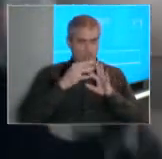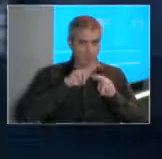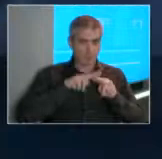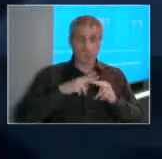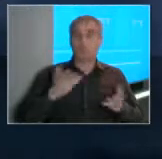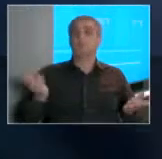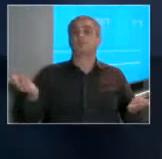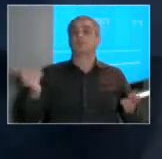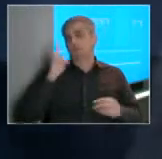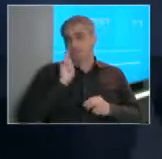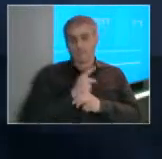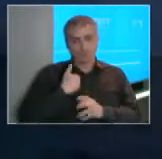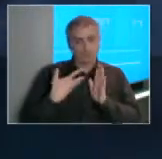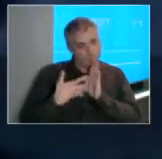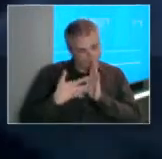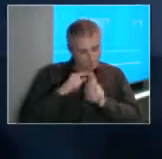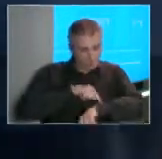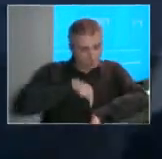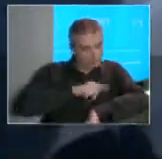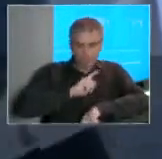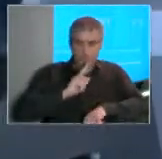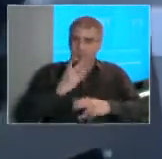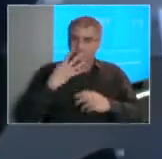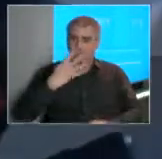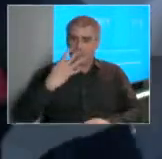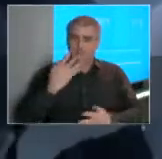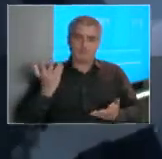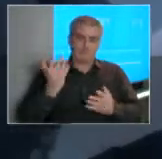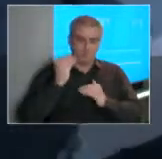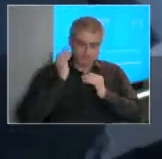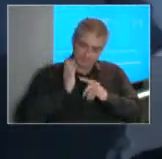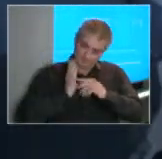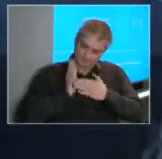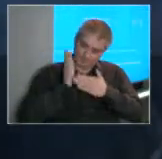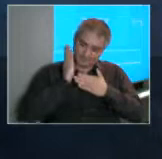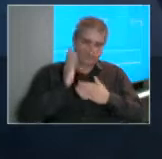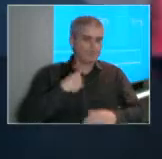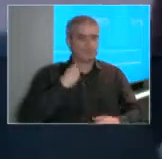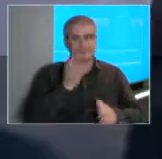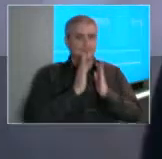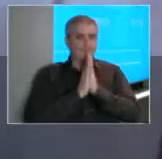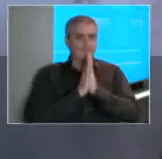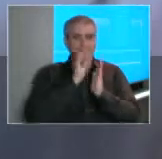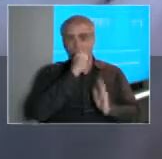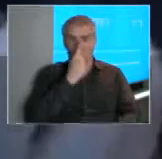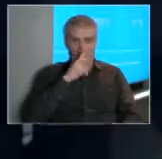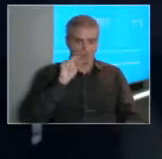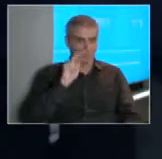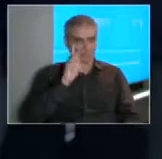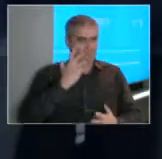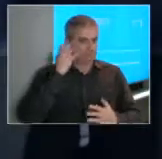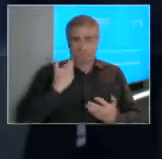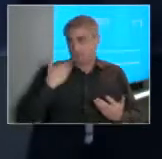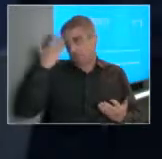זה? התרגילה שלי, מדדו לי אותה בשעות, לא בימים, 4 ימים, מתקלית, רגילה מתקלית. אם אני אתקיל אותך ואבקש שיר אחד של נועה קירל שאתה אוהב